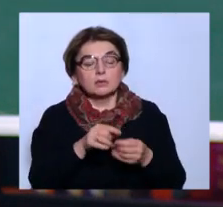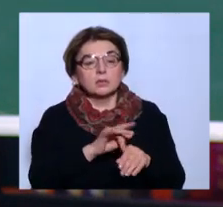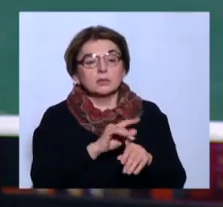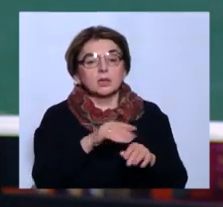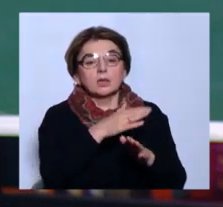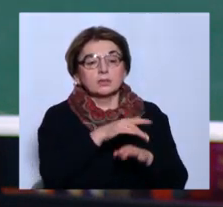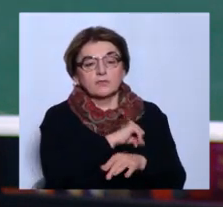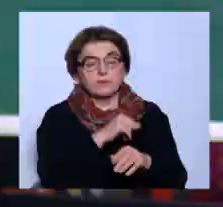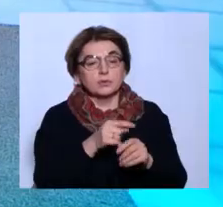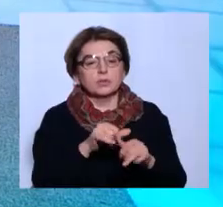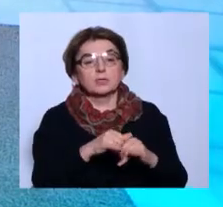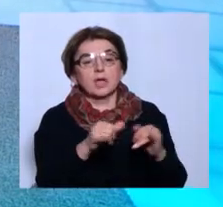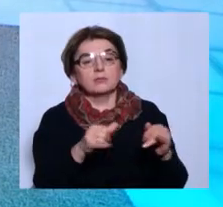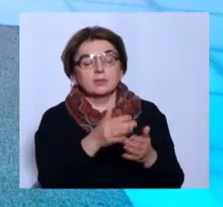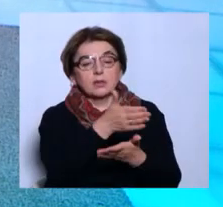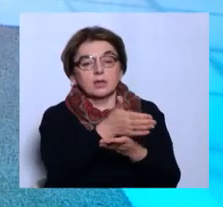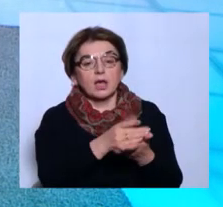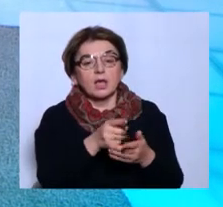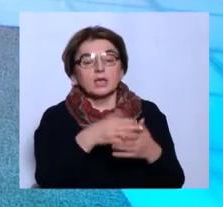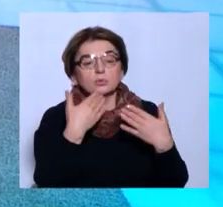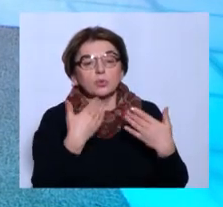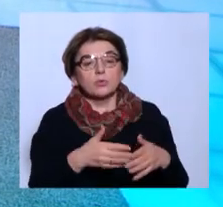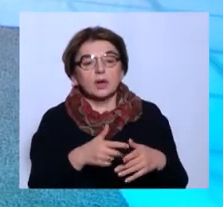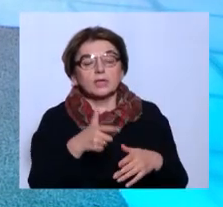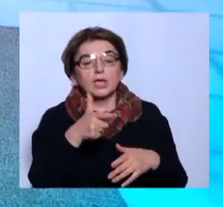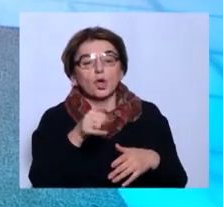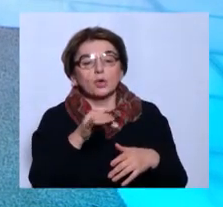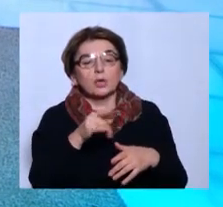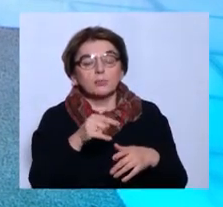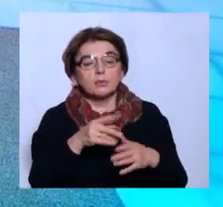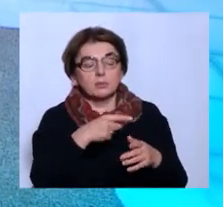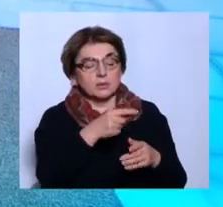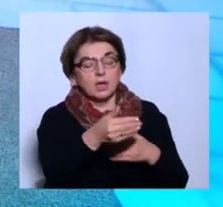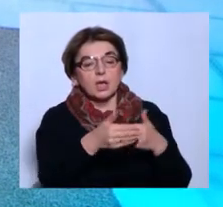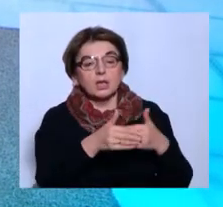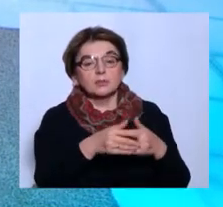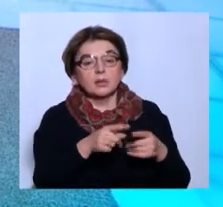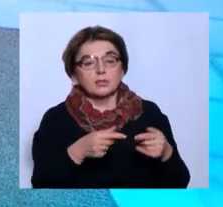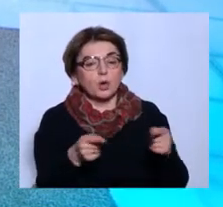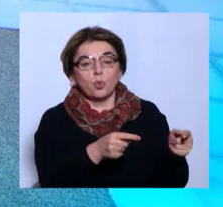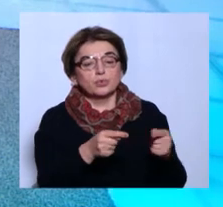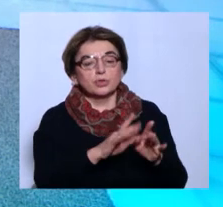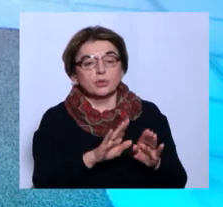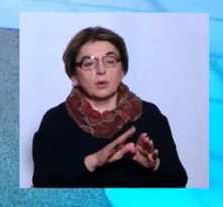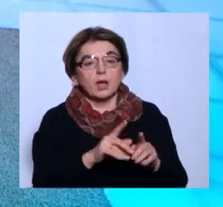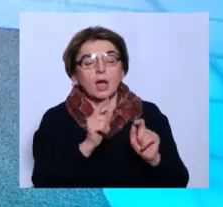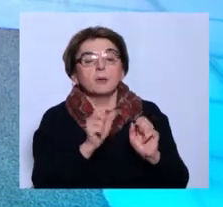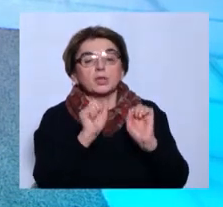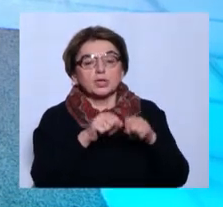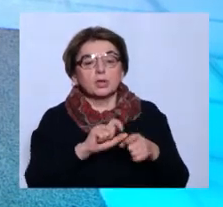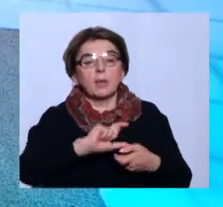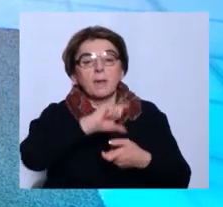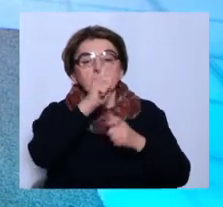გაიყო შუაზე. ეს არის გეოგრაფიული იზოლაცია. მათ აღარ აქვთ ერთმანეთთან ურთიერთობა, ან დაუშვათ რაღაც მთათწარმოქმნის